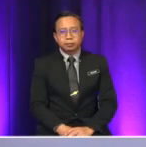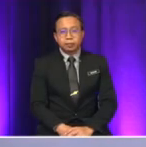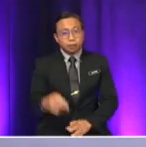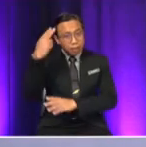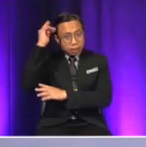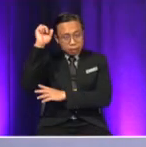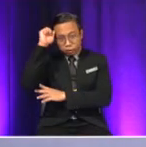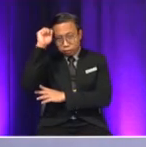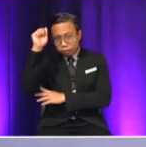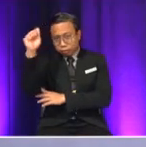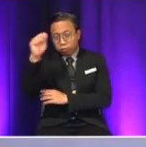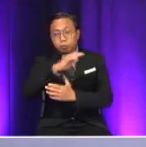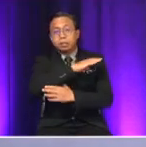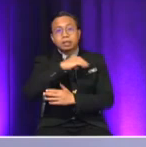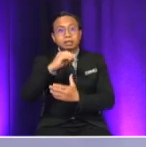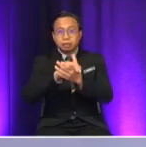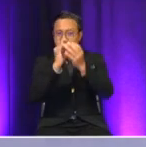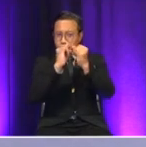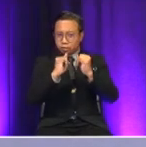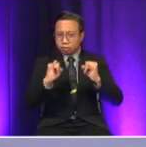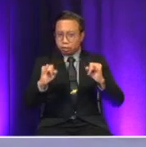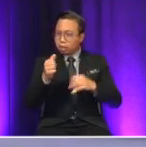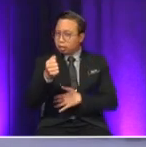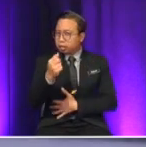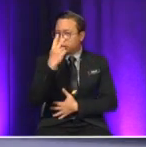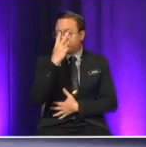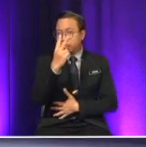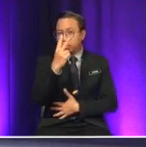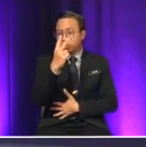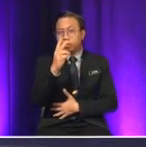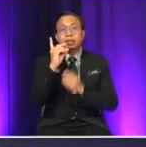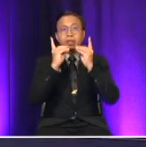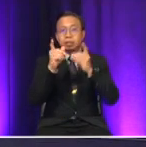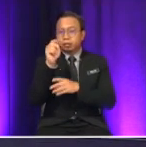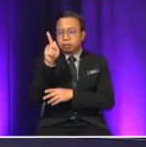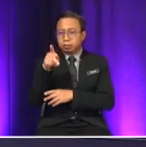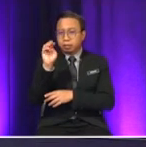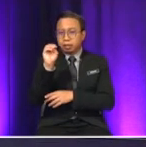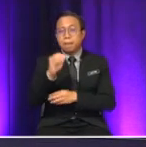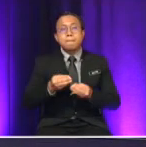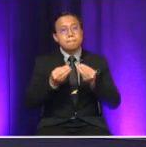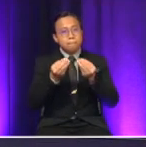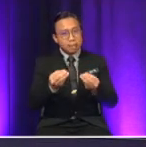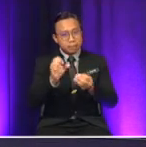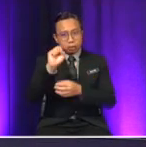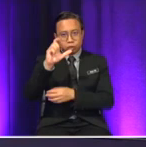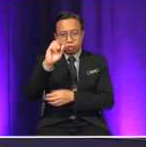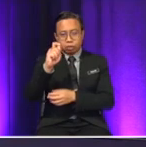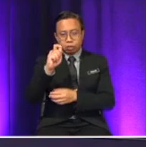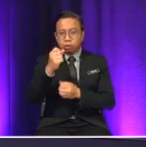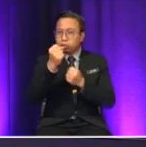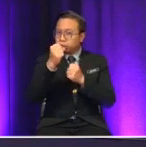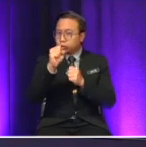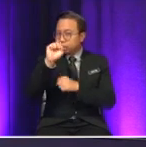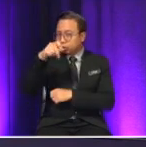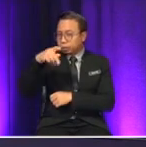Hai, assalamualaikum dan salam sejahtera. Anda sedang menonton rancangan Didik TV KPM bagi slot sukses